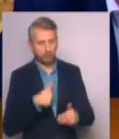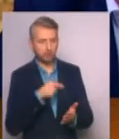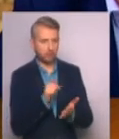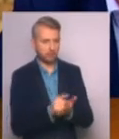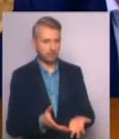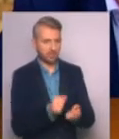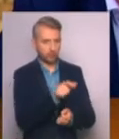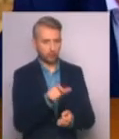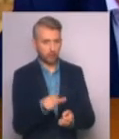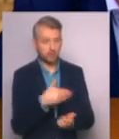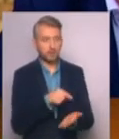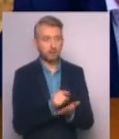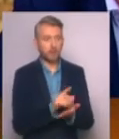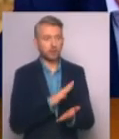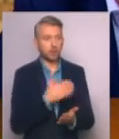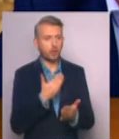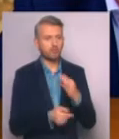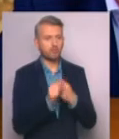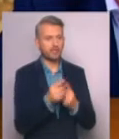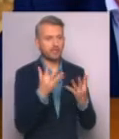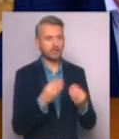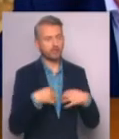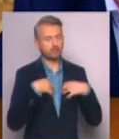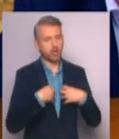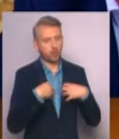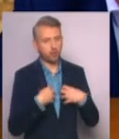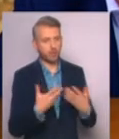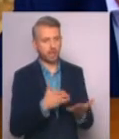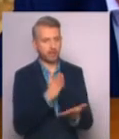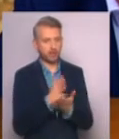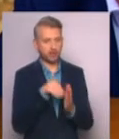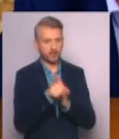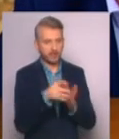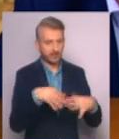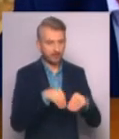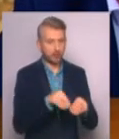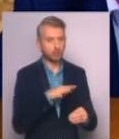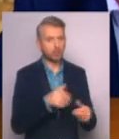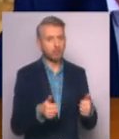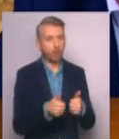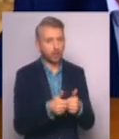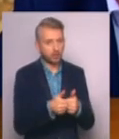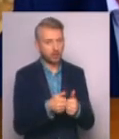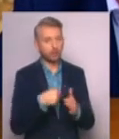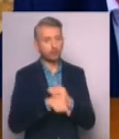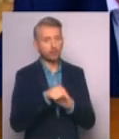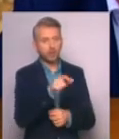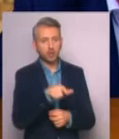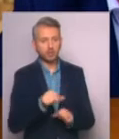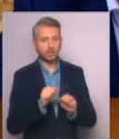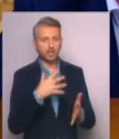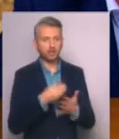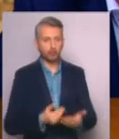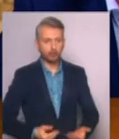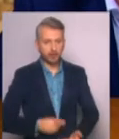людей. Ми маємо бути хоча б в ті дні жалоби, які є в цих сім'ях, бути поряд, тому що ці люди віддали своє життя за